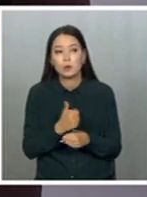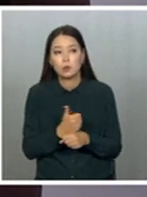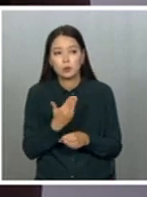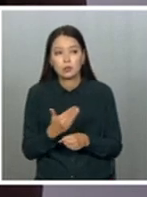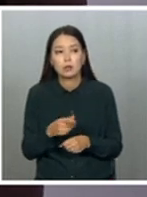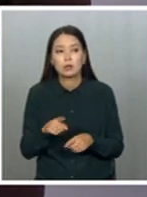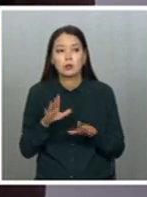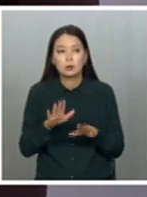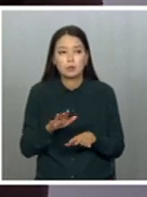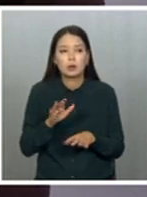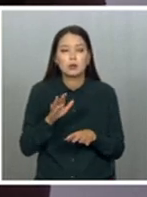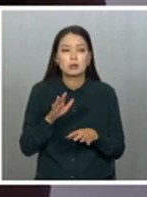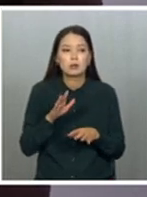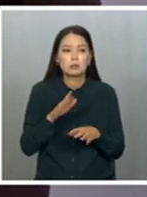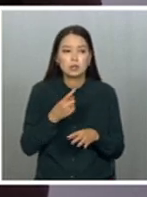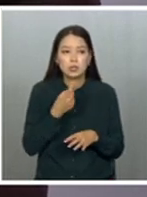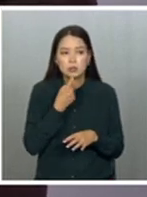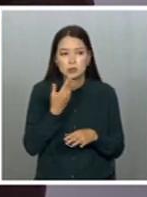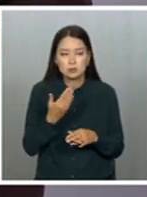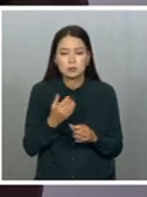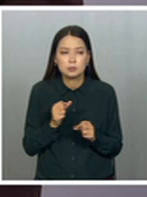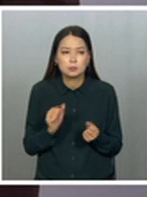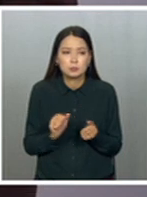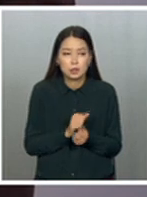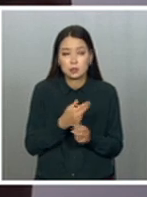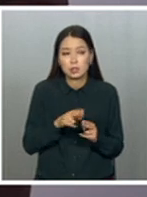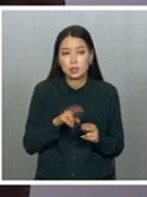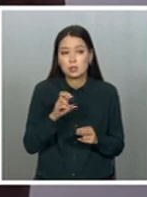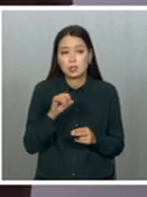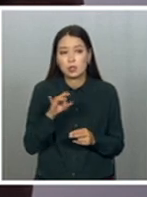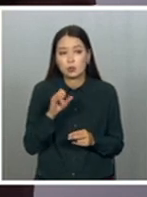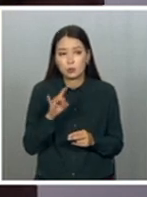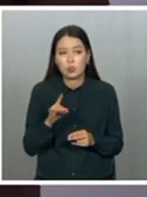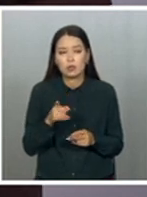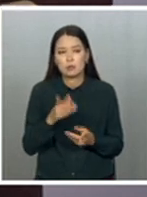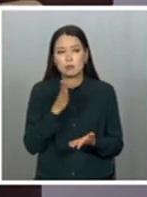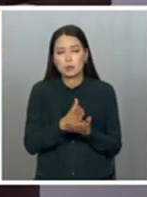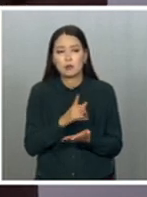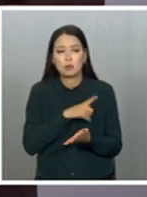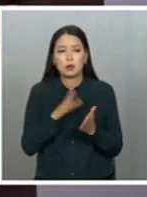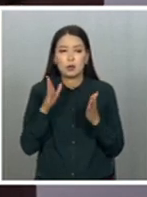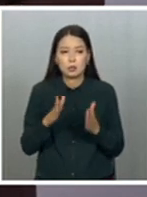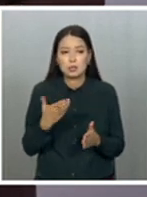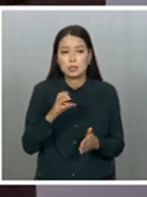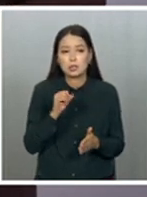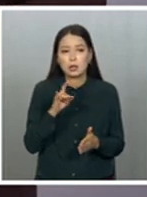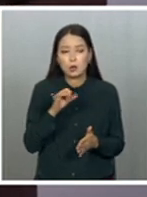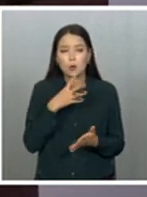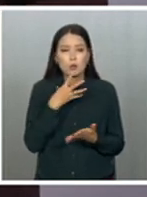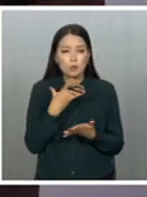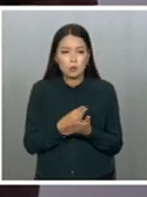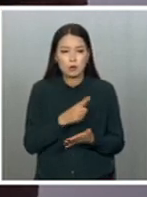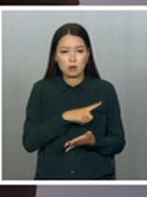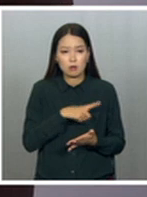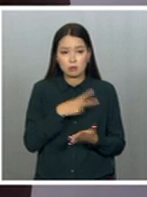қатқысы келді. Бұл жердегі үлкенді сыйлап, ізетті жігіт дегендеріміз сәруардың нақты өз мінезін